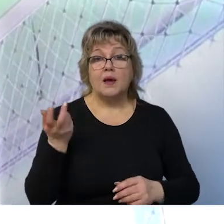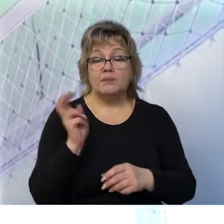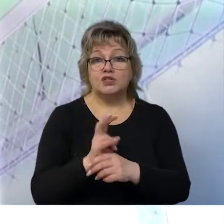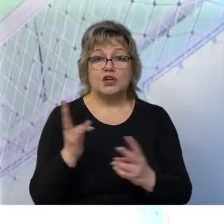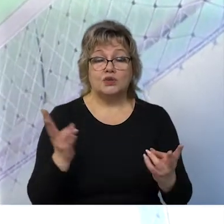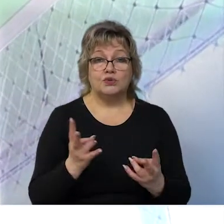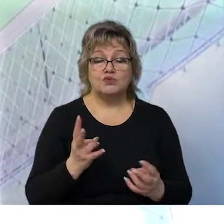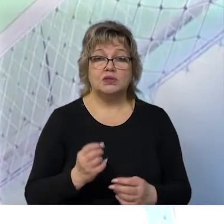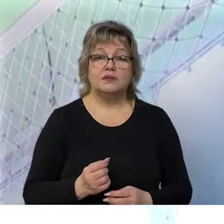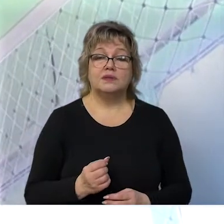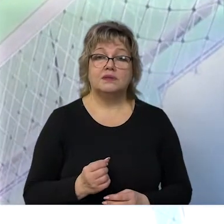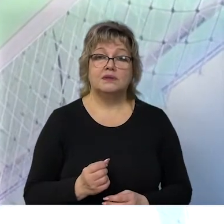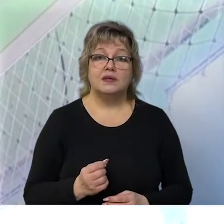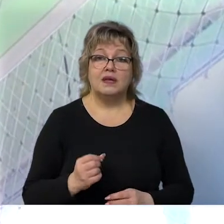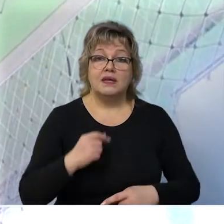Спешить не надо.